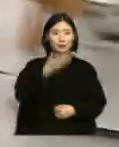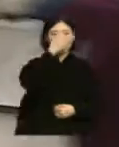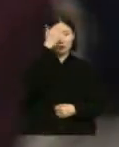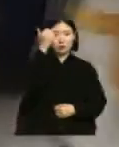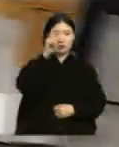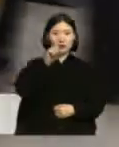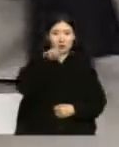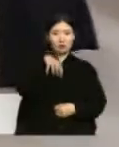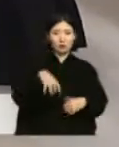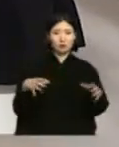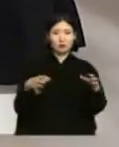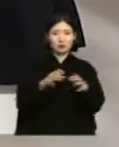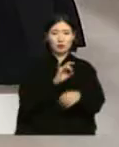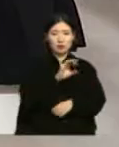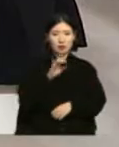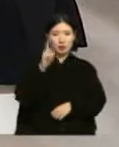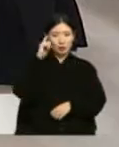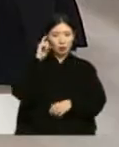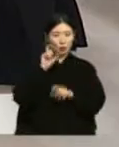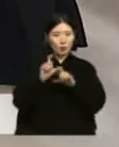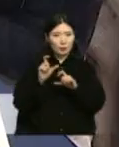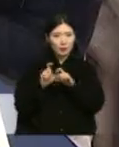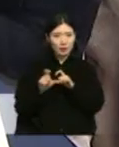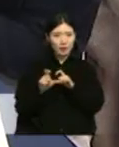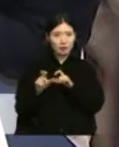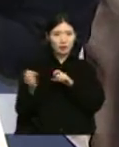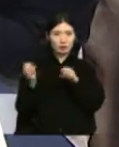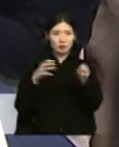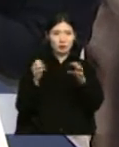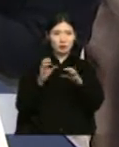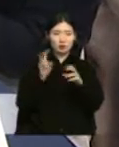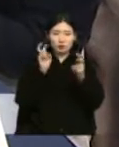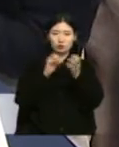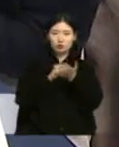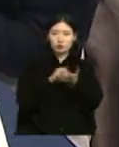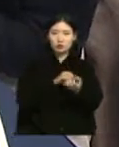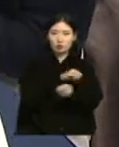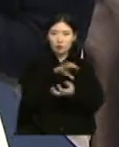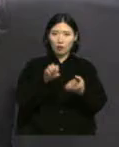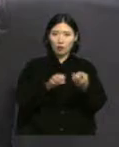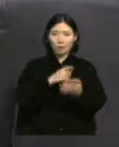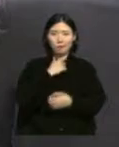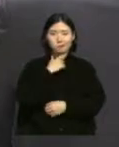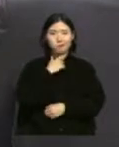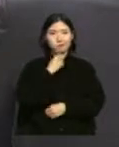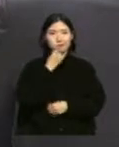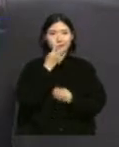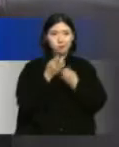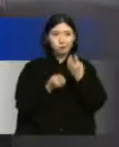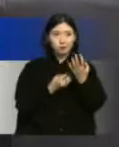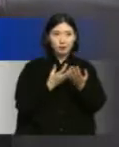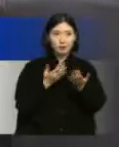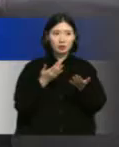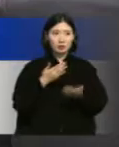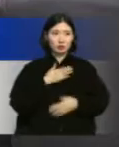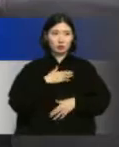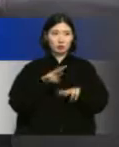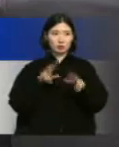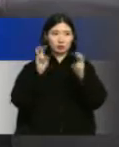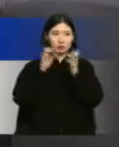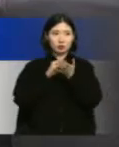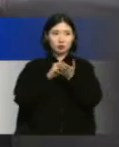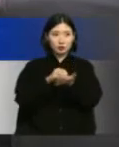청년들이 한자리에 모여 각자의 고민을 털어놓습니다. 취업난을 호소하는 청년부터 저도 지금 취업을 하고 있지만은